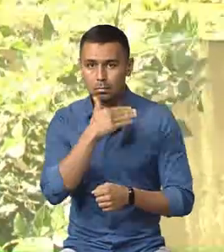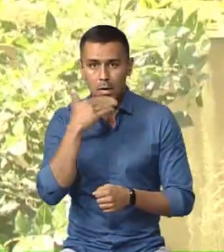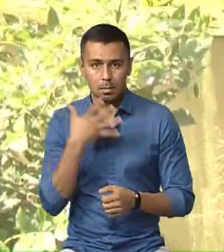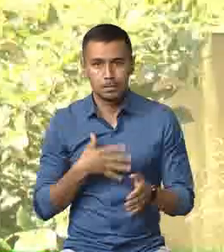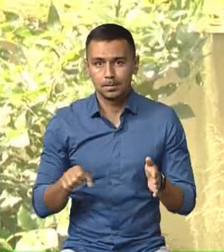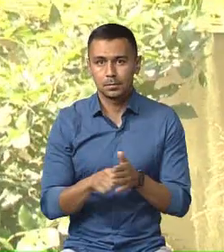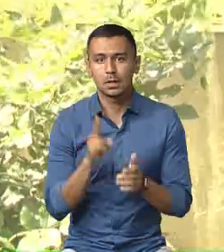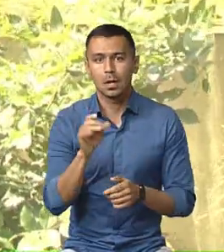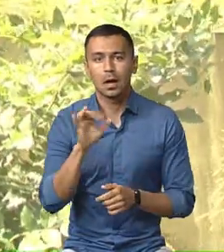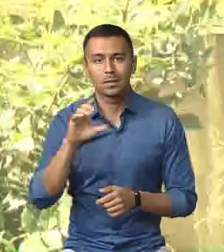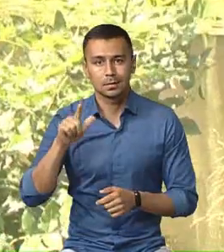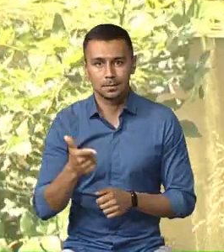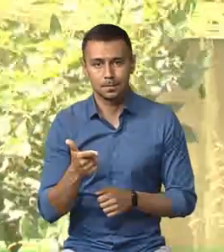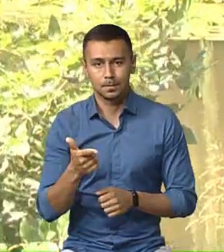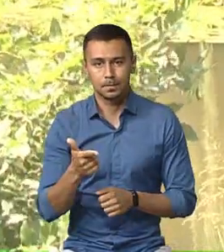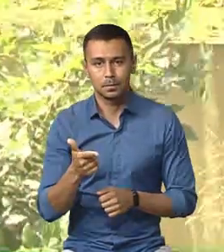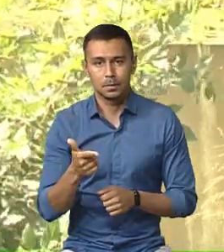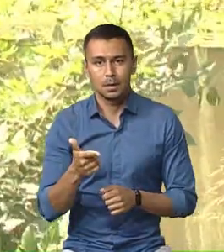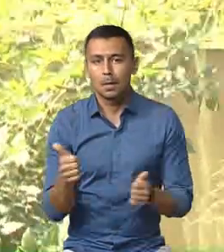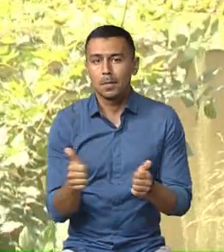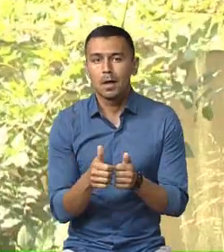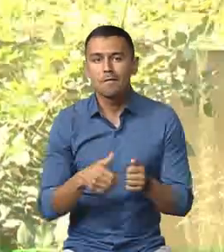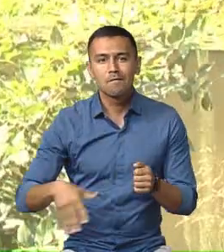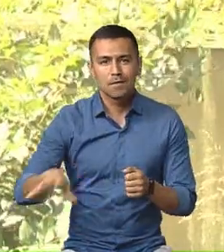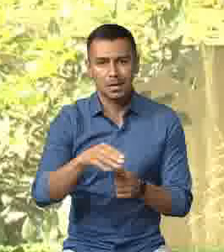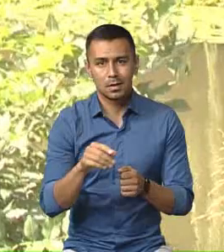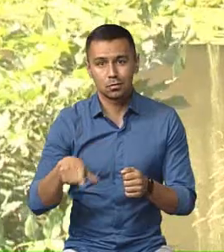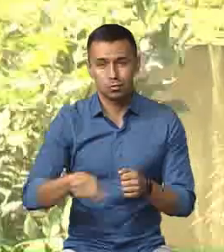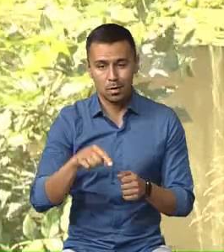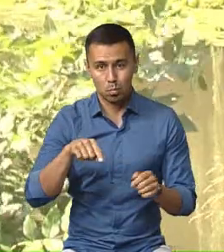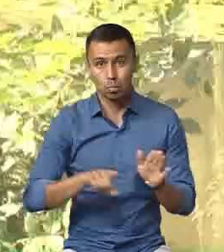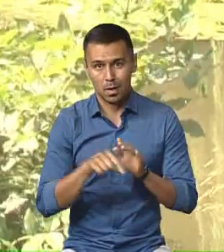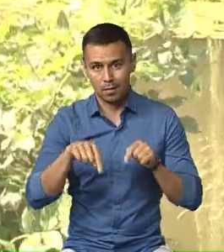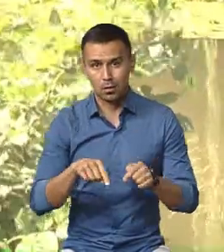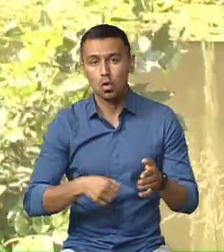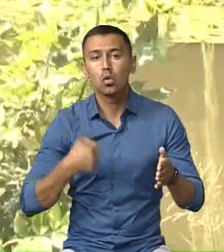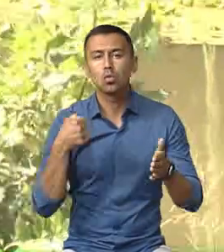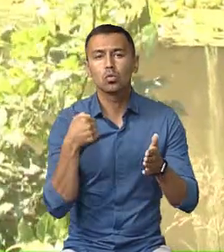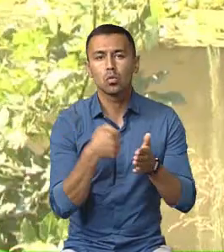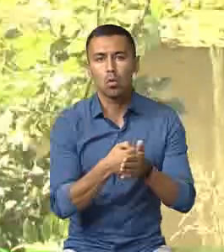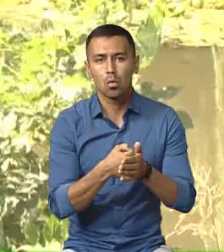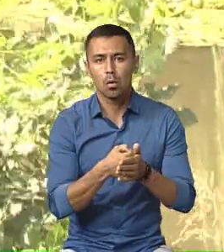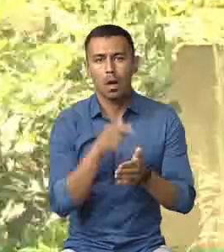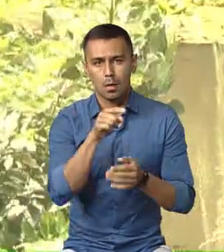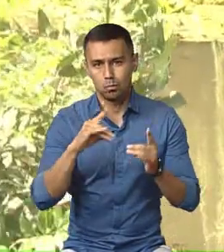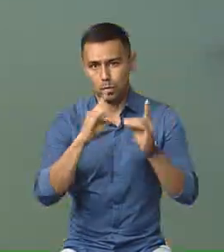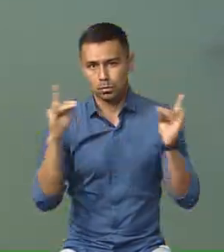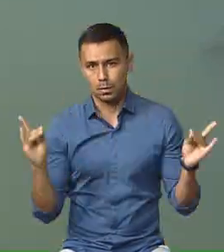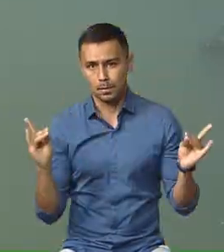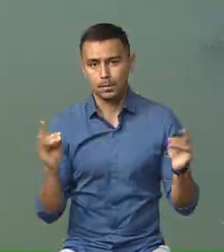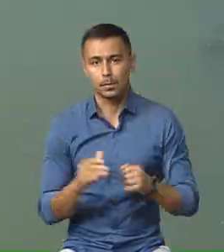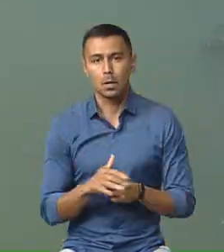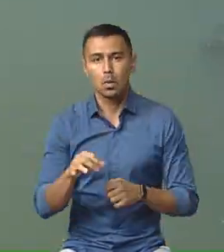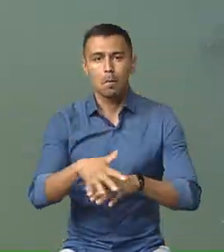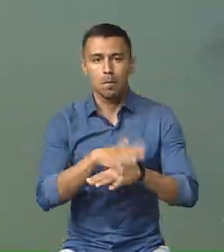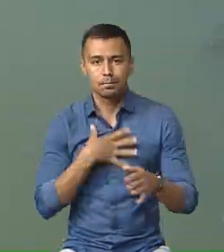дохлого карася. Вздовж цієї річки, звідси і аж до моста, до дамби. Про